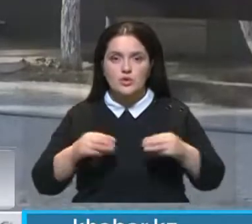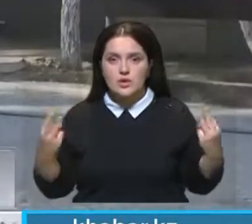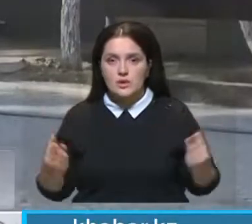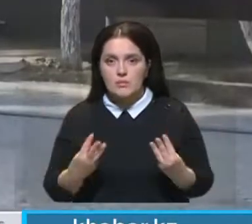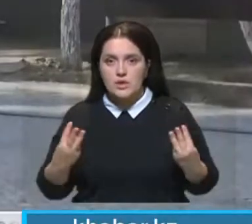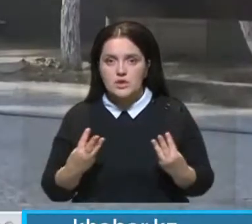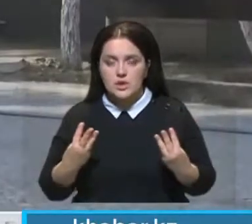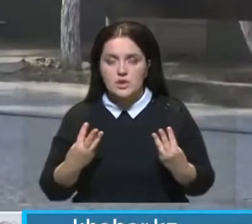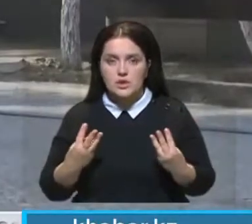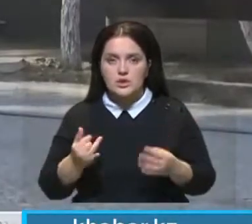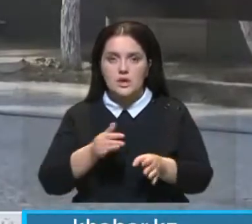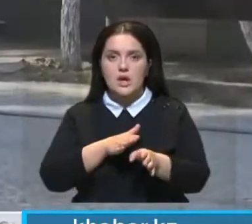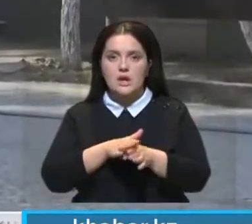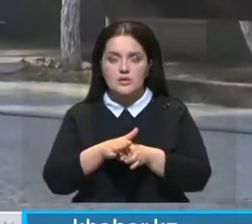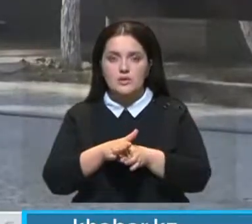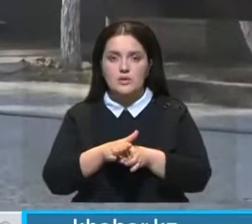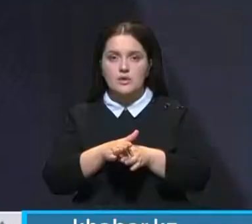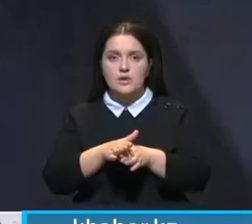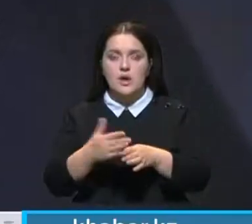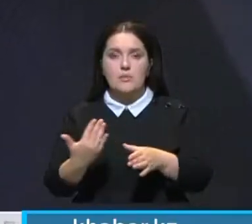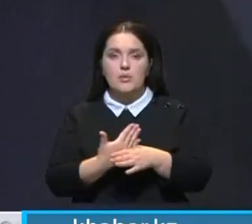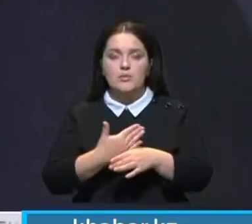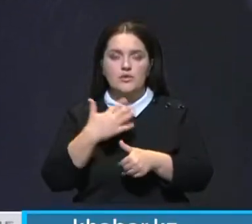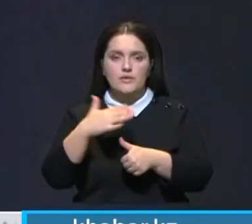данный момент расширяется с помощью вертолета